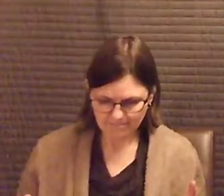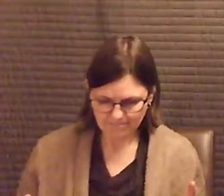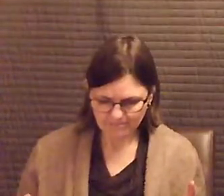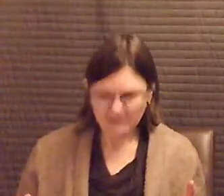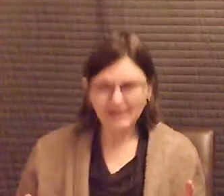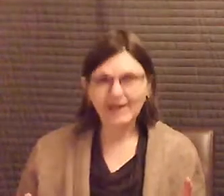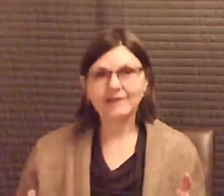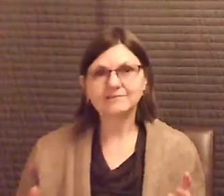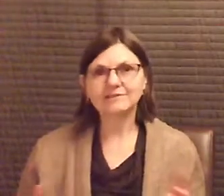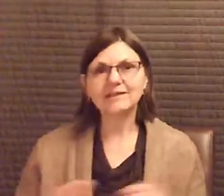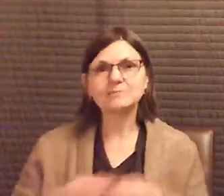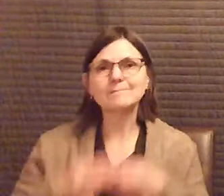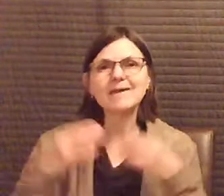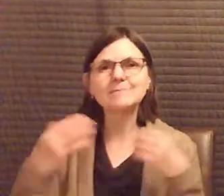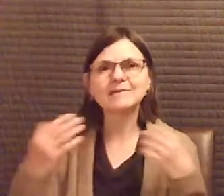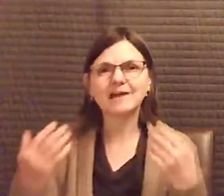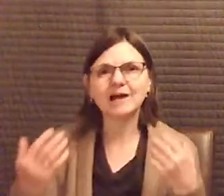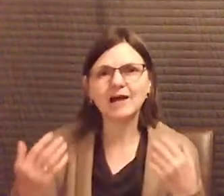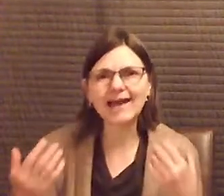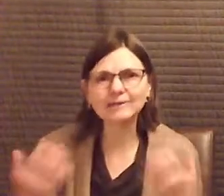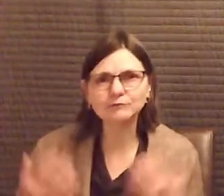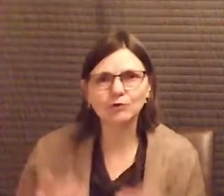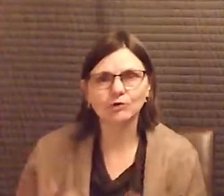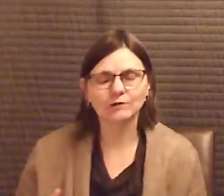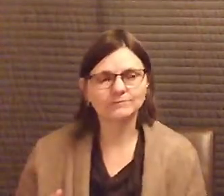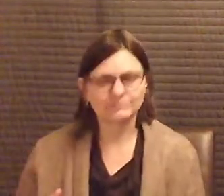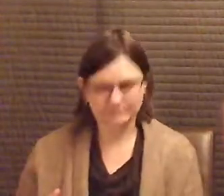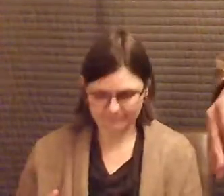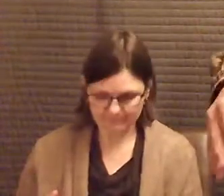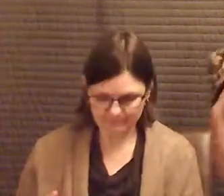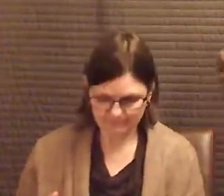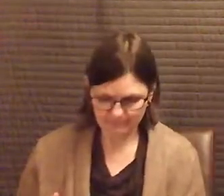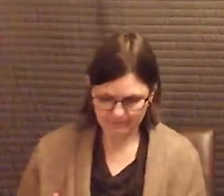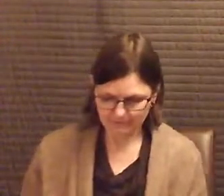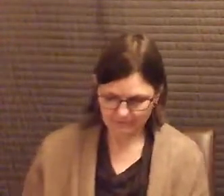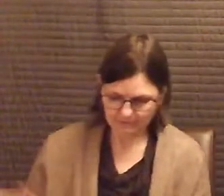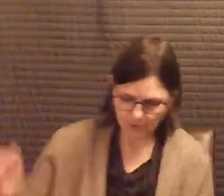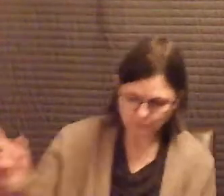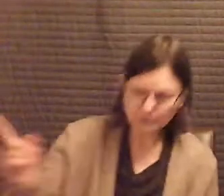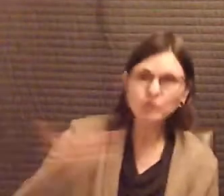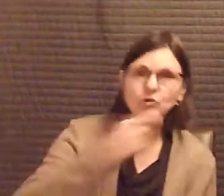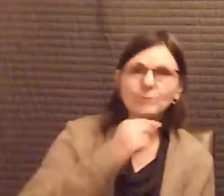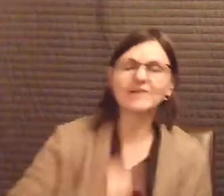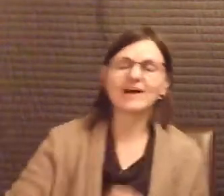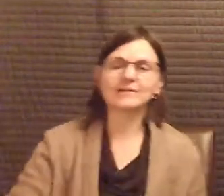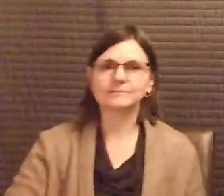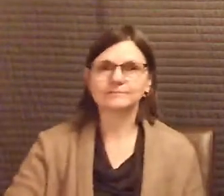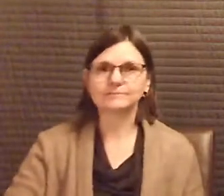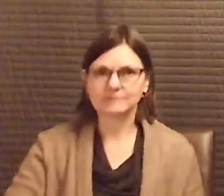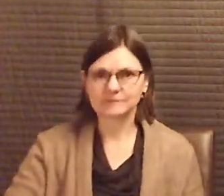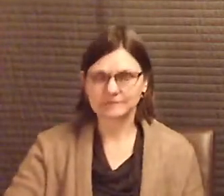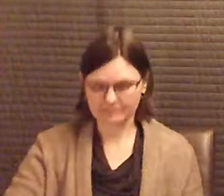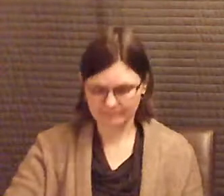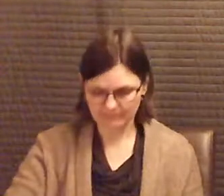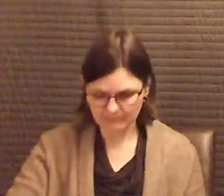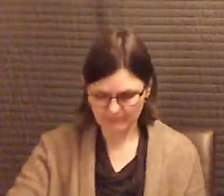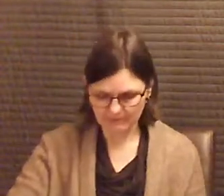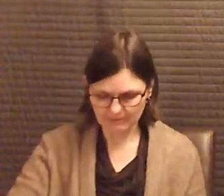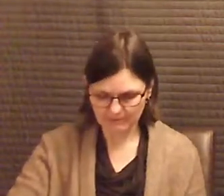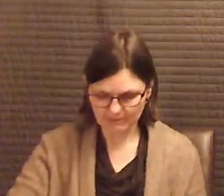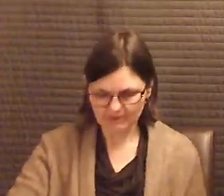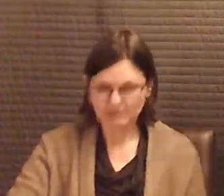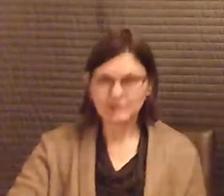mission en ze deden mee met de aarde vol hoe gaan die overal rondom hen instellen murray naar